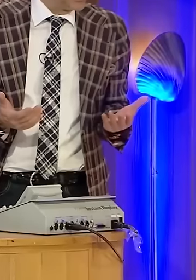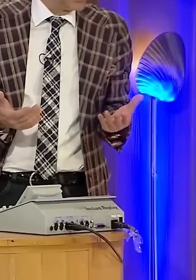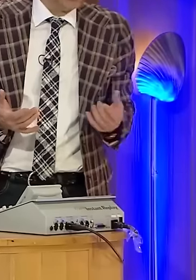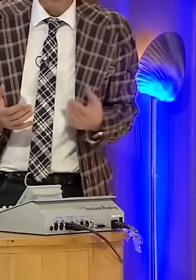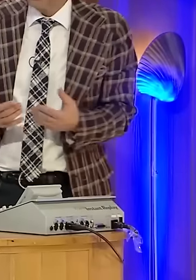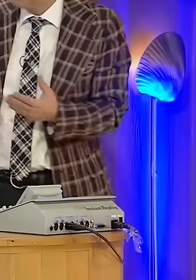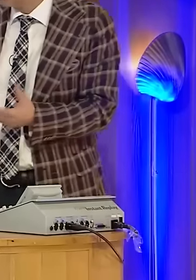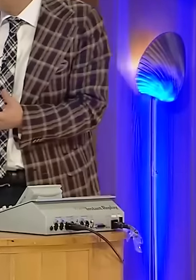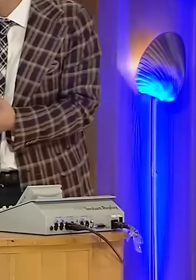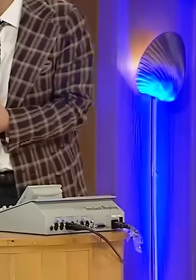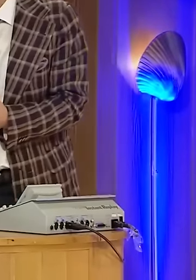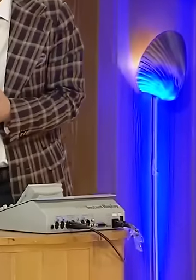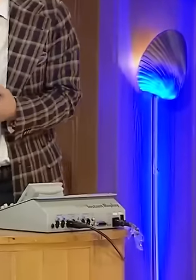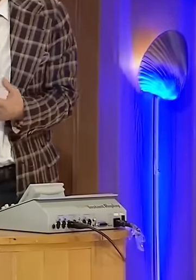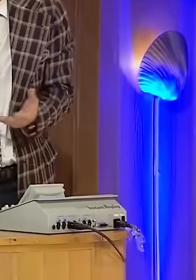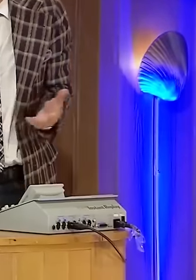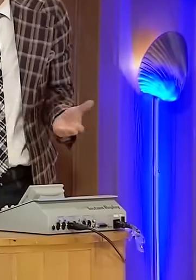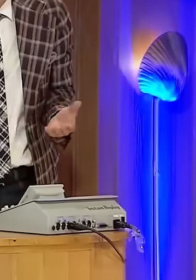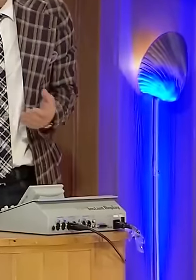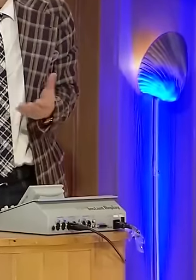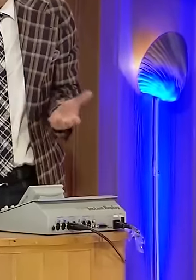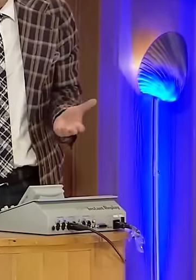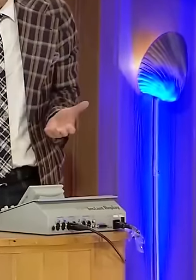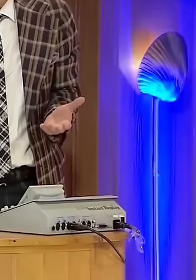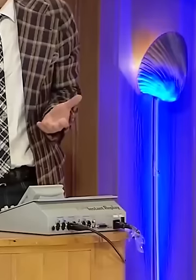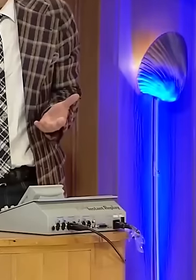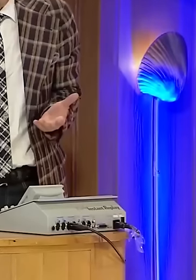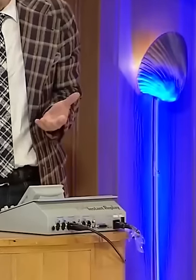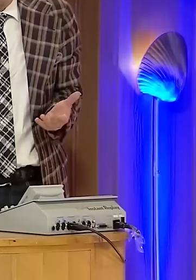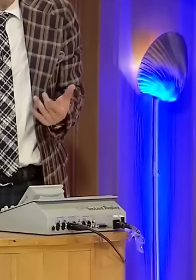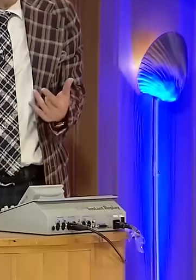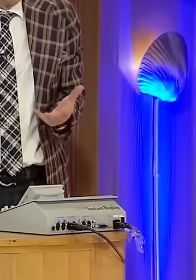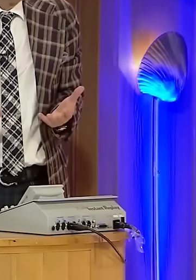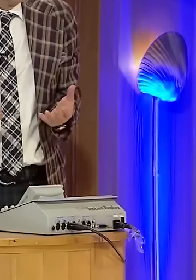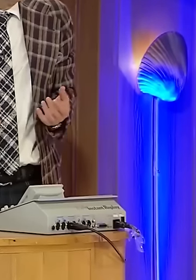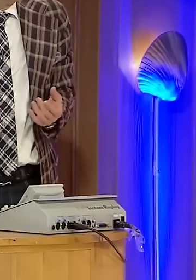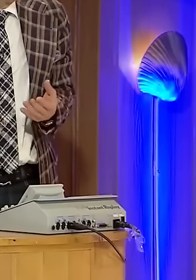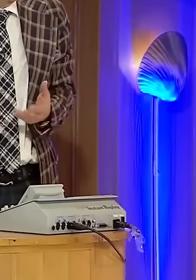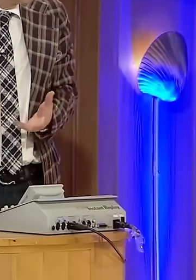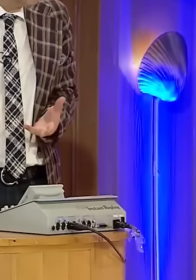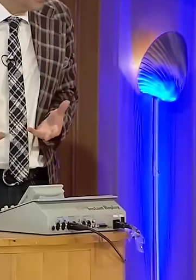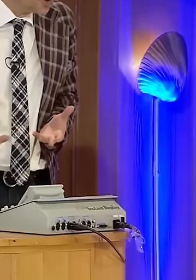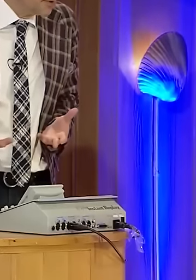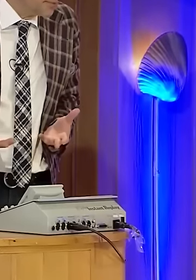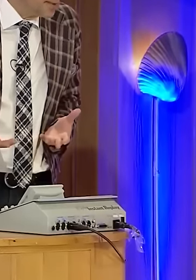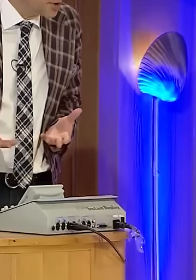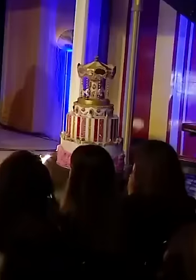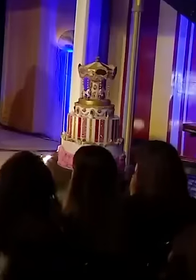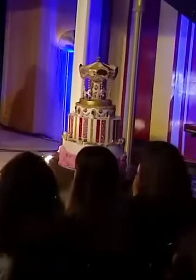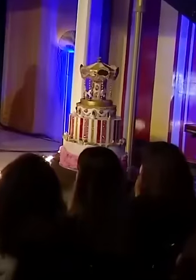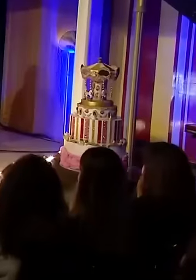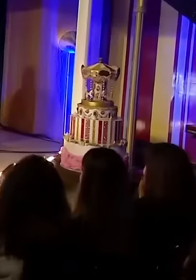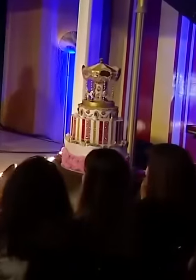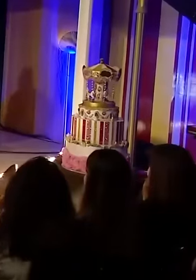çevirmesini istedim. Sonra Nesloş durup dururken kimse ondan talep etmediği halde şarkıları da çevirmeye